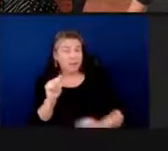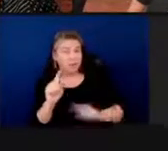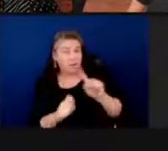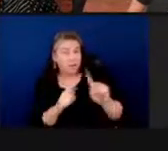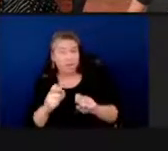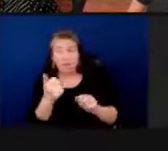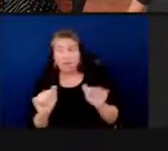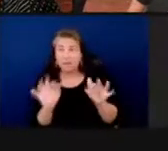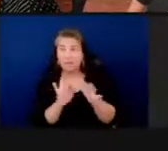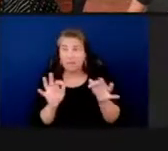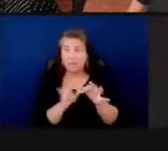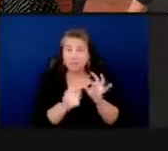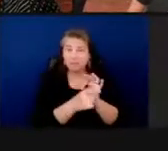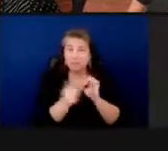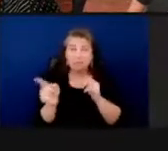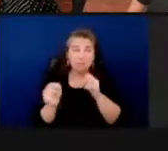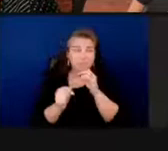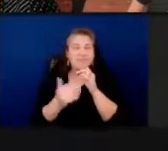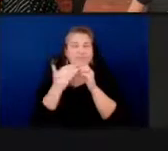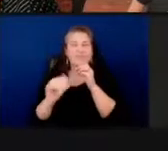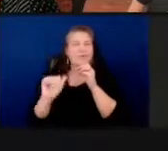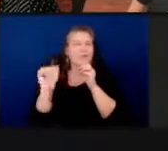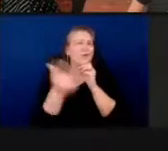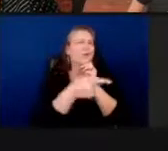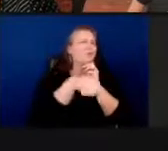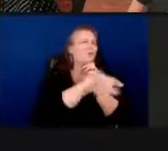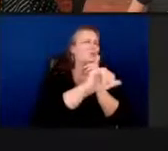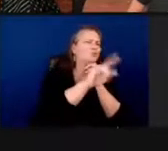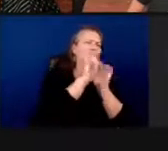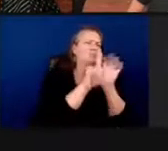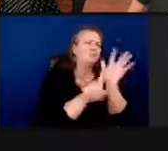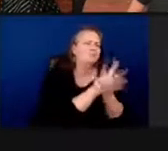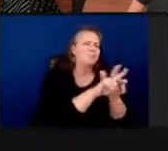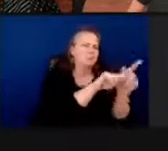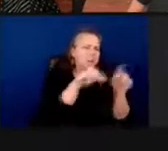Tafadhali sasa ni wakati wa maoni na maswali.